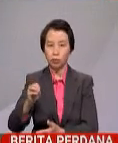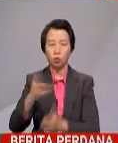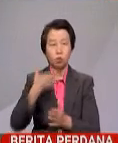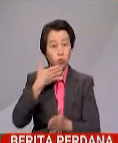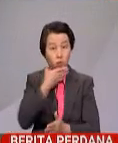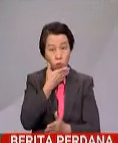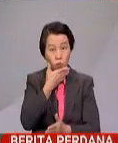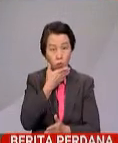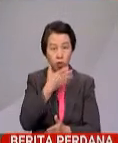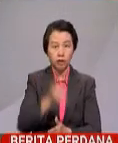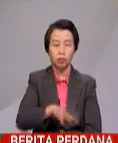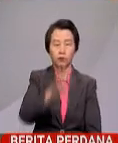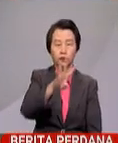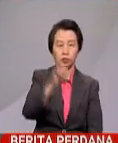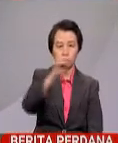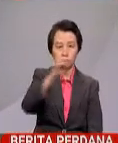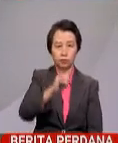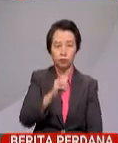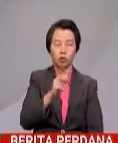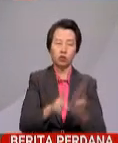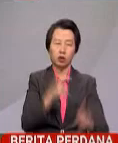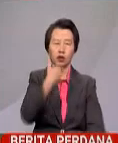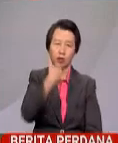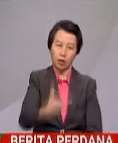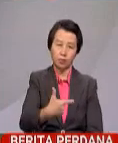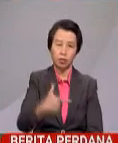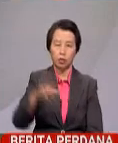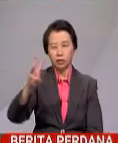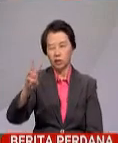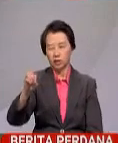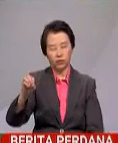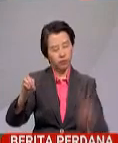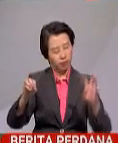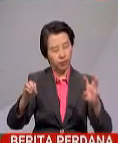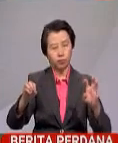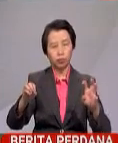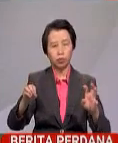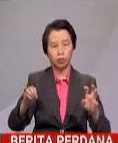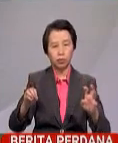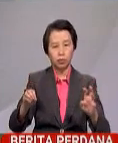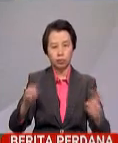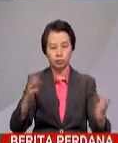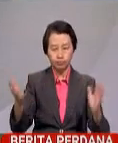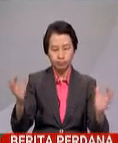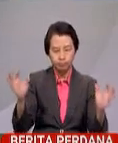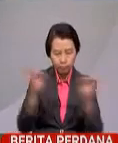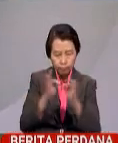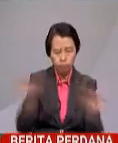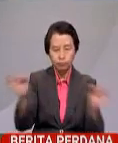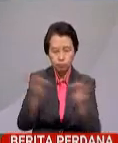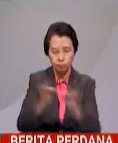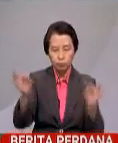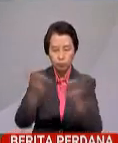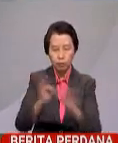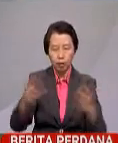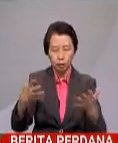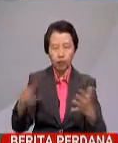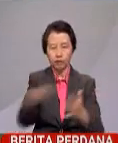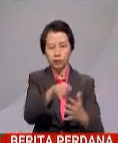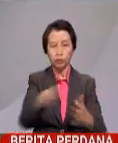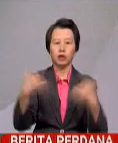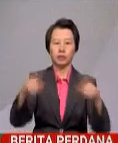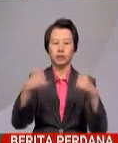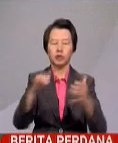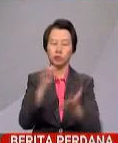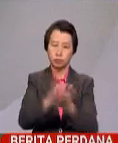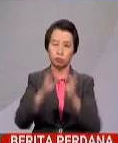and 40% senior. So game-game macam ni akan eratkan macam mana combination of their playing. That's very important lah